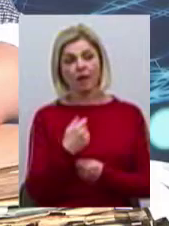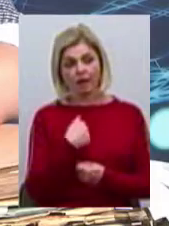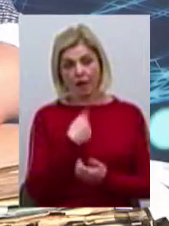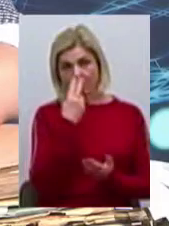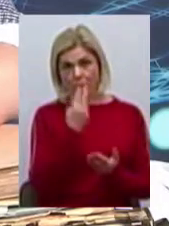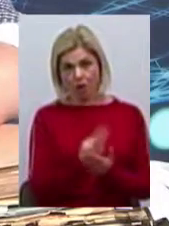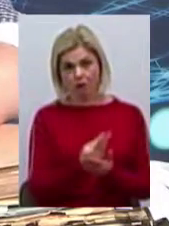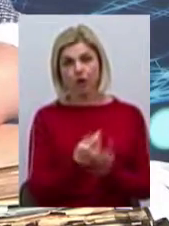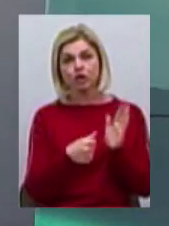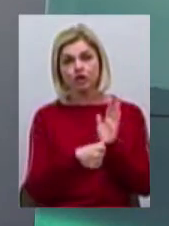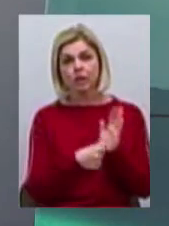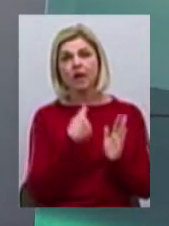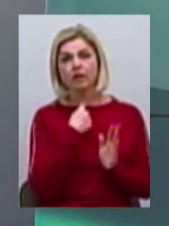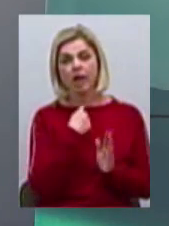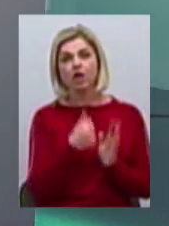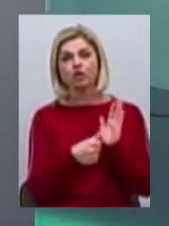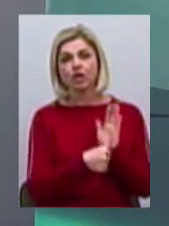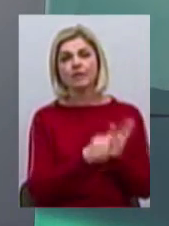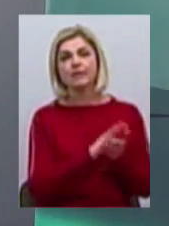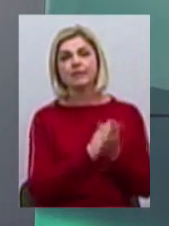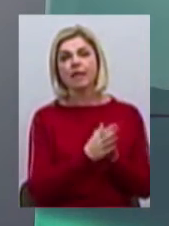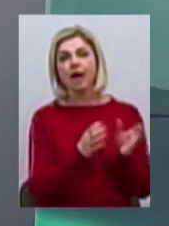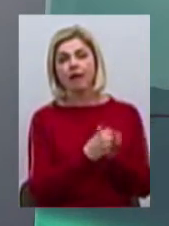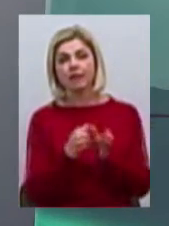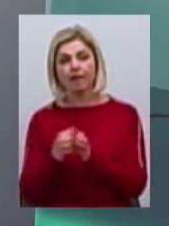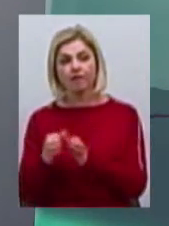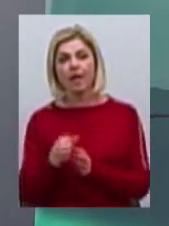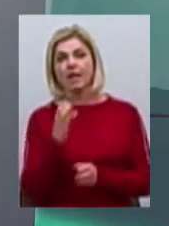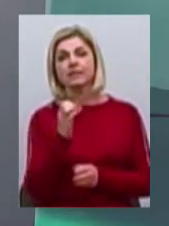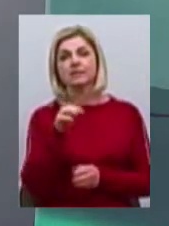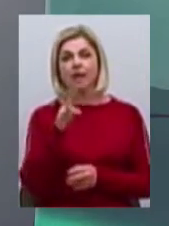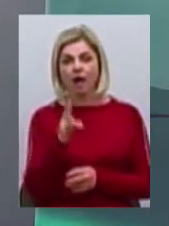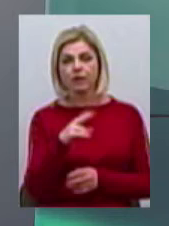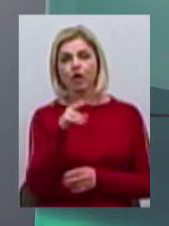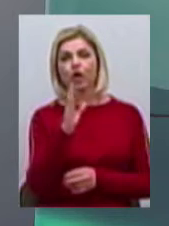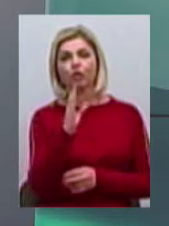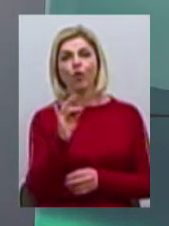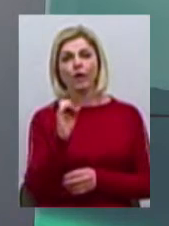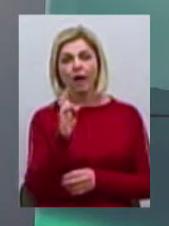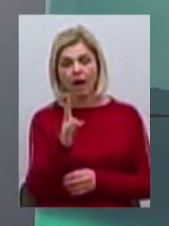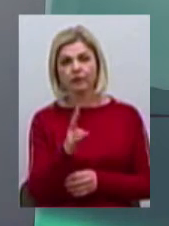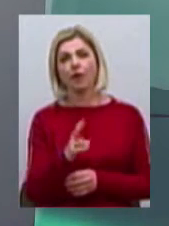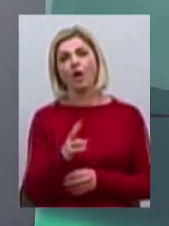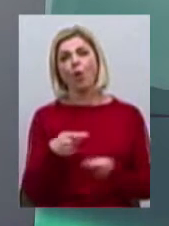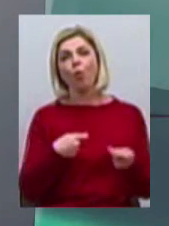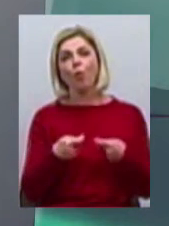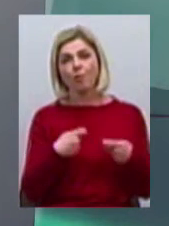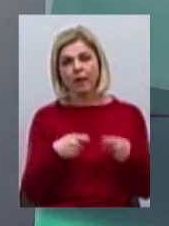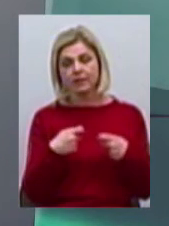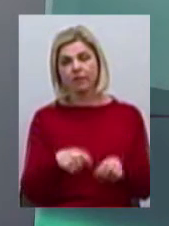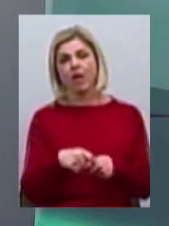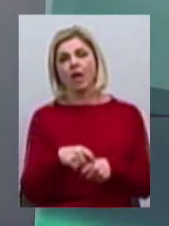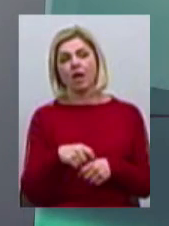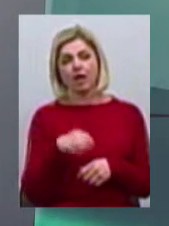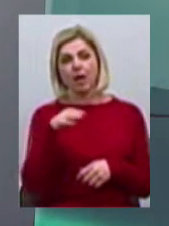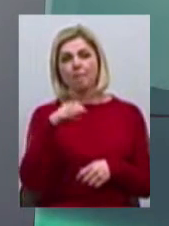вона складалася. Та, це шість станів було. А які були стани там? Дворянство, купецтво, духовенство, так, міщанство.